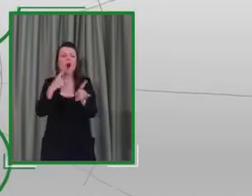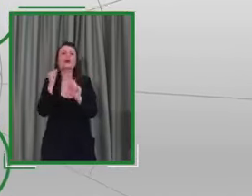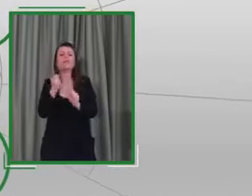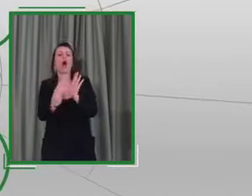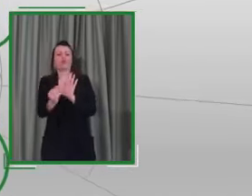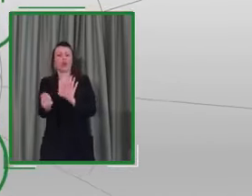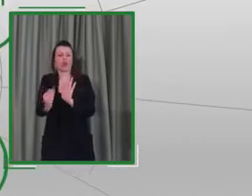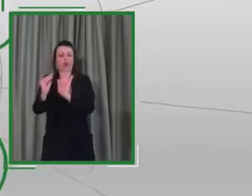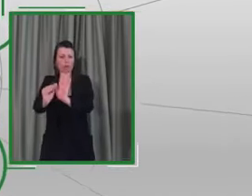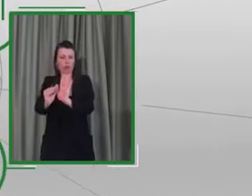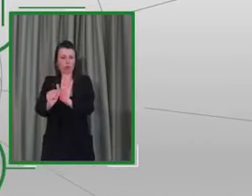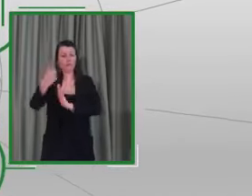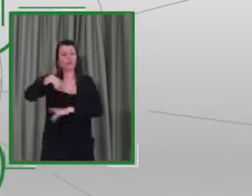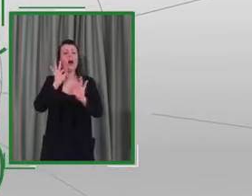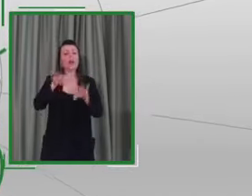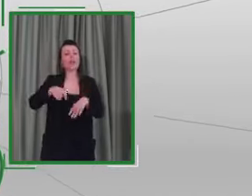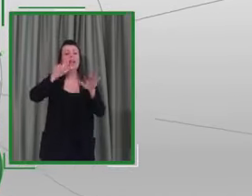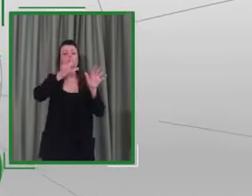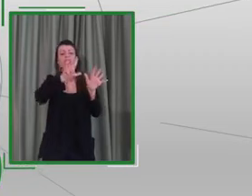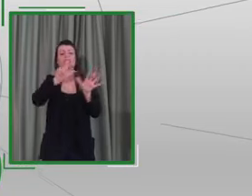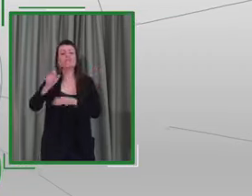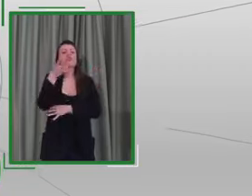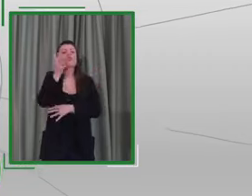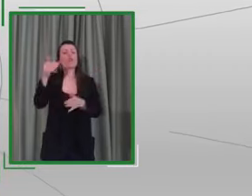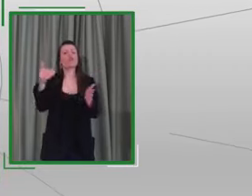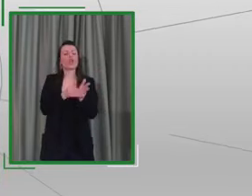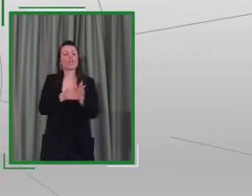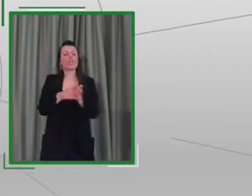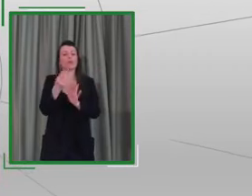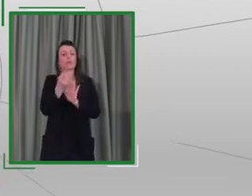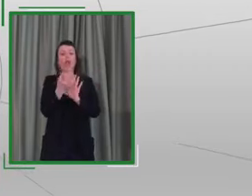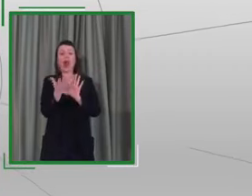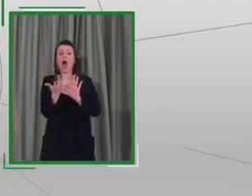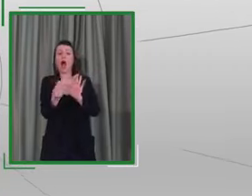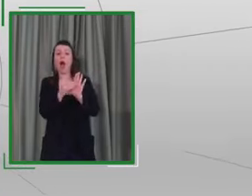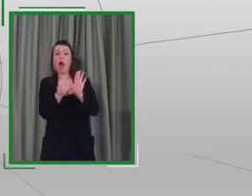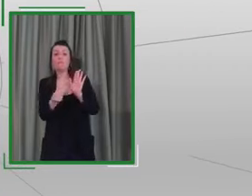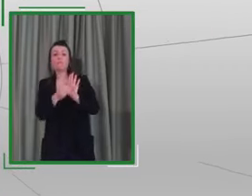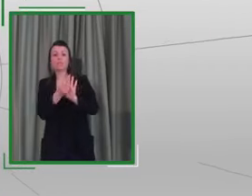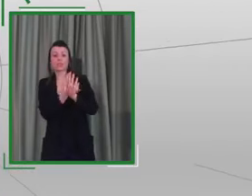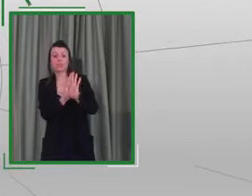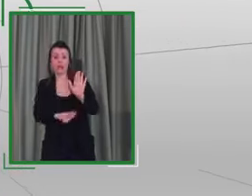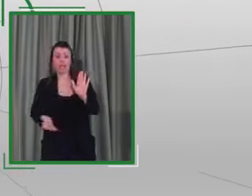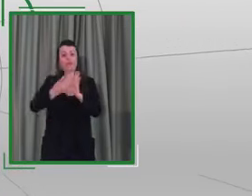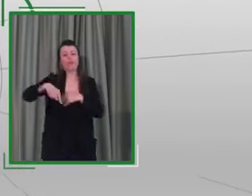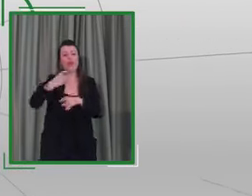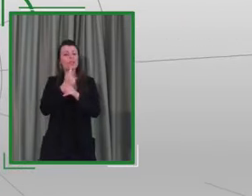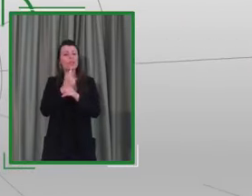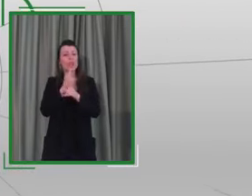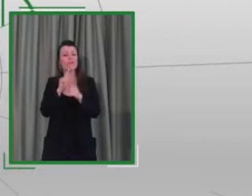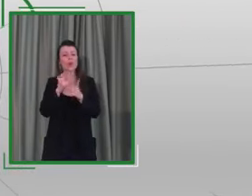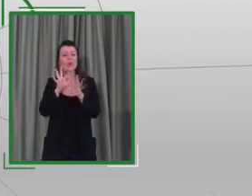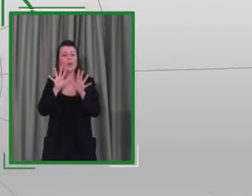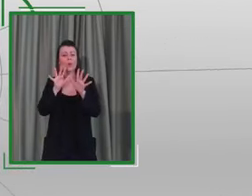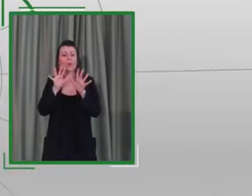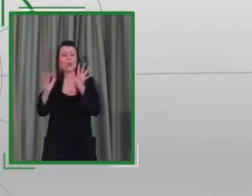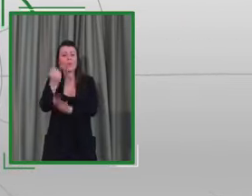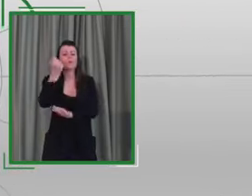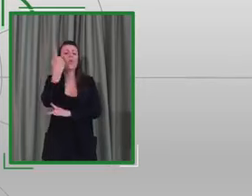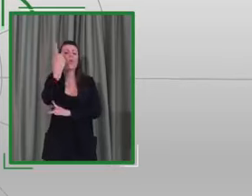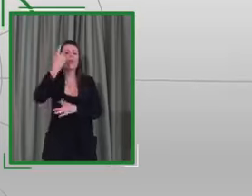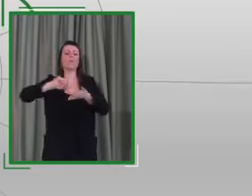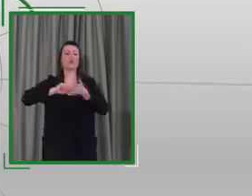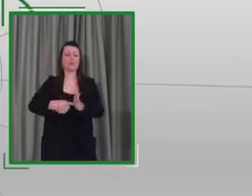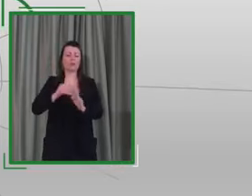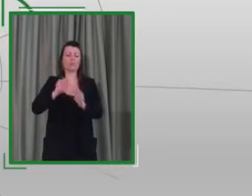comunità scientifica ma facciamolo per noi è un dato fondamentale avere la mappa del rischio del contagio è di fondamentale importanza anche